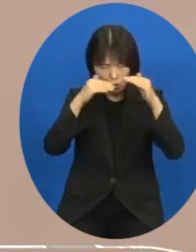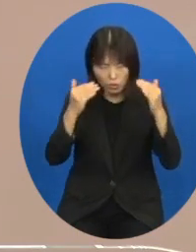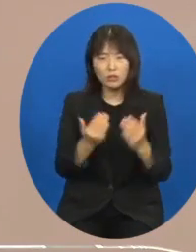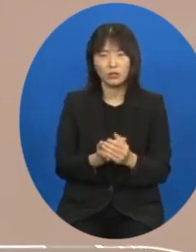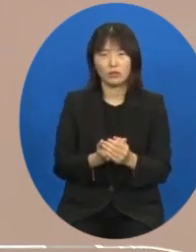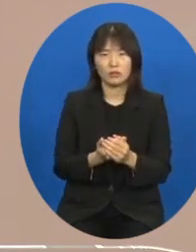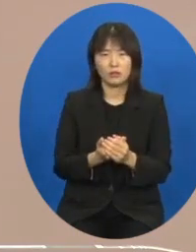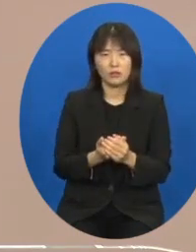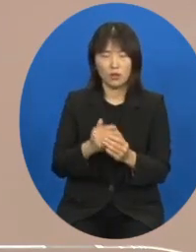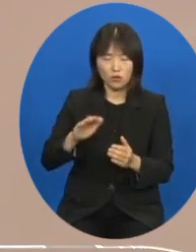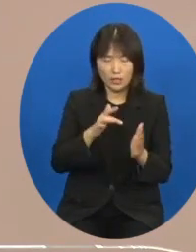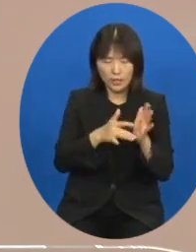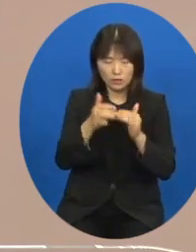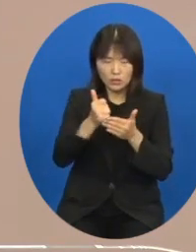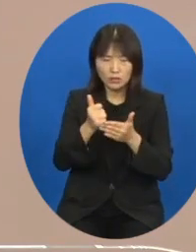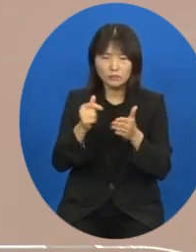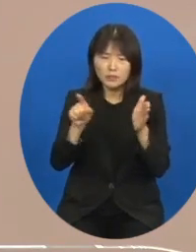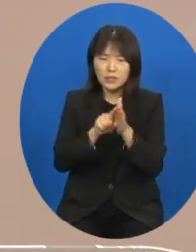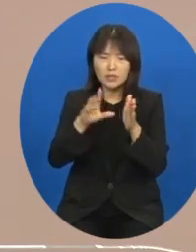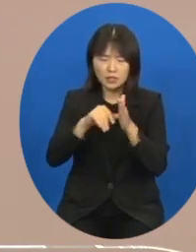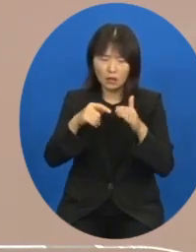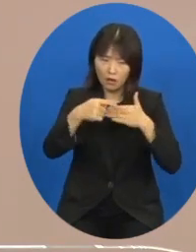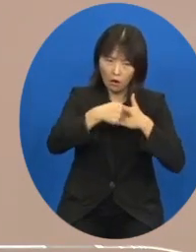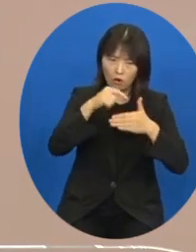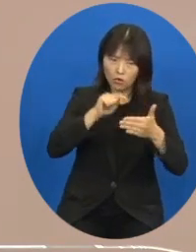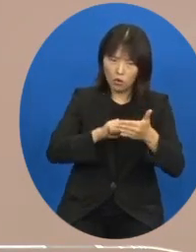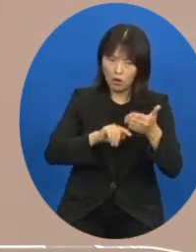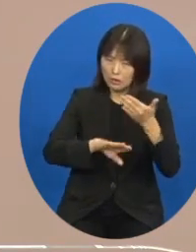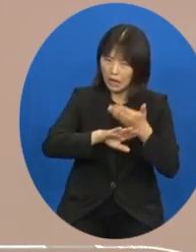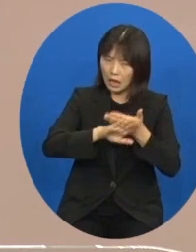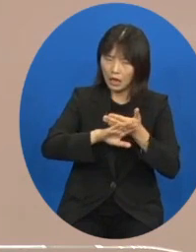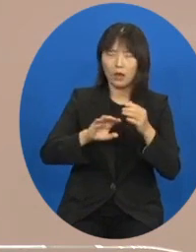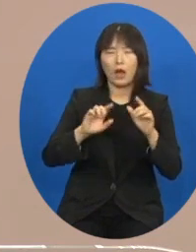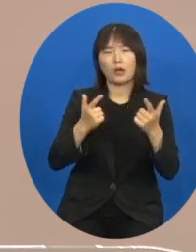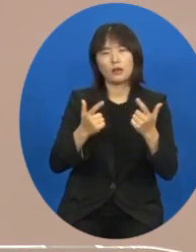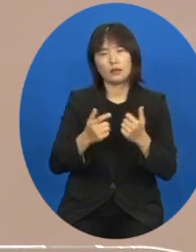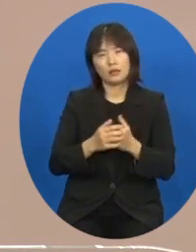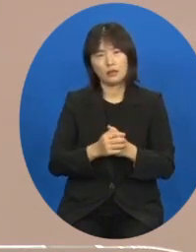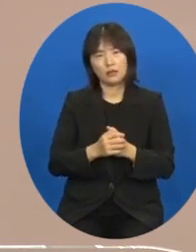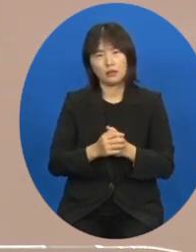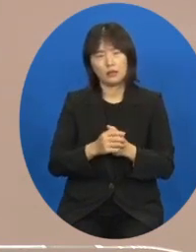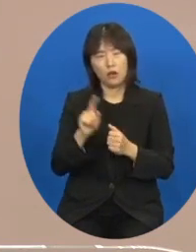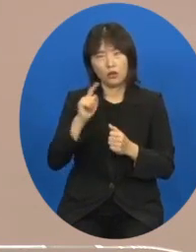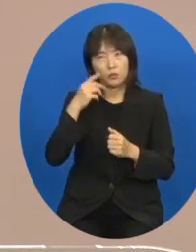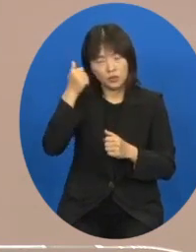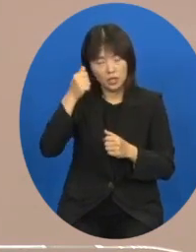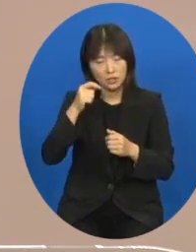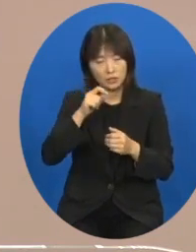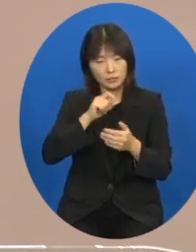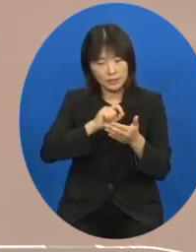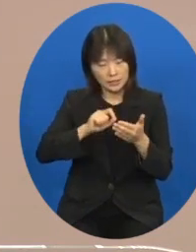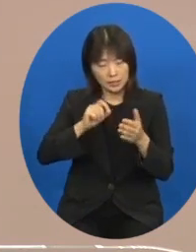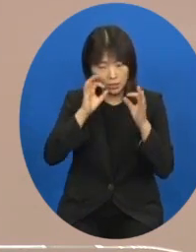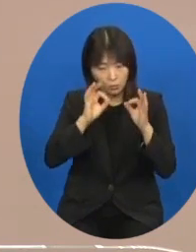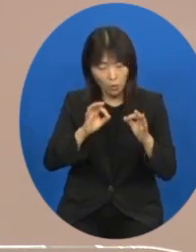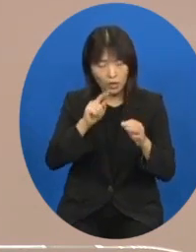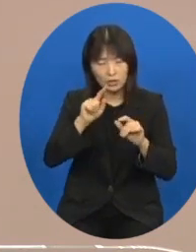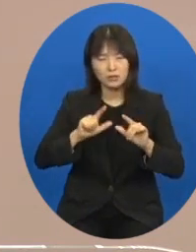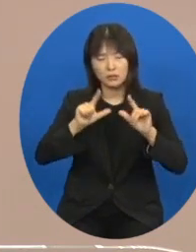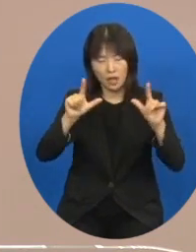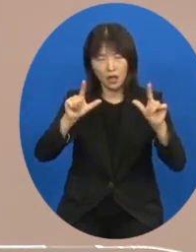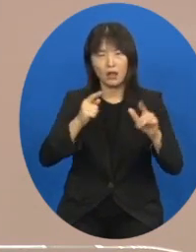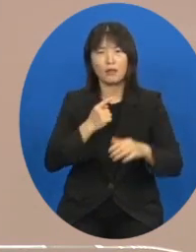우리가 예수를 믿되 겉과 속이 다르지 않게 믿는 거예요. 어느 목사님 일기를 보니까 그날 겪은